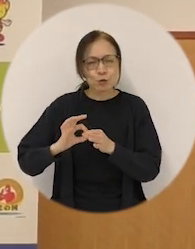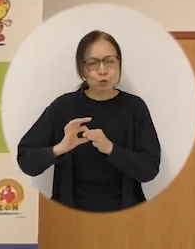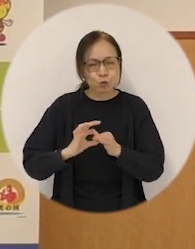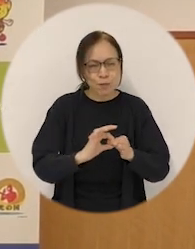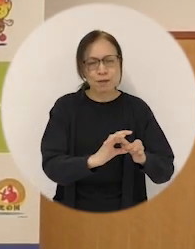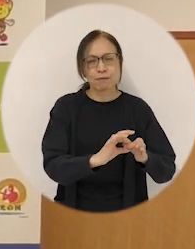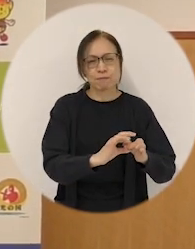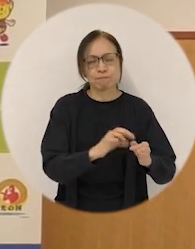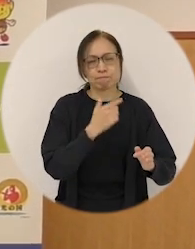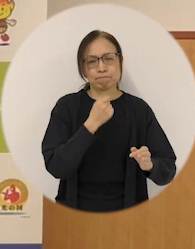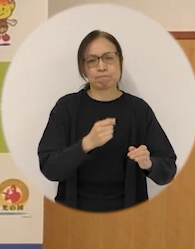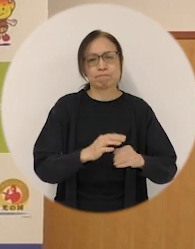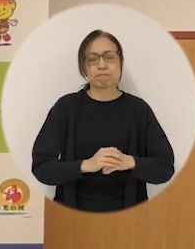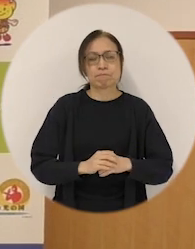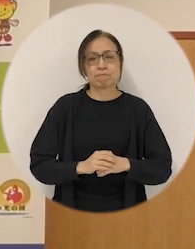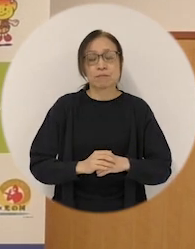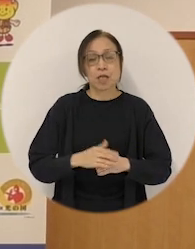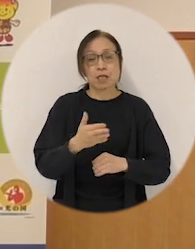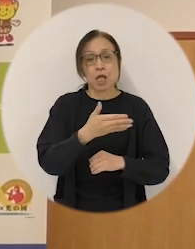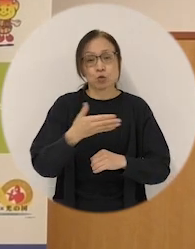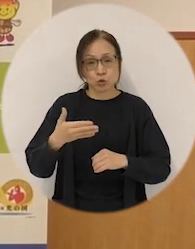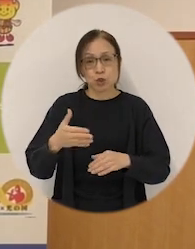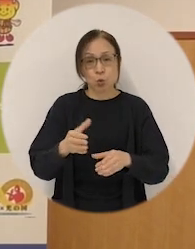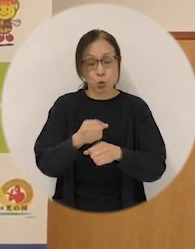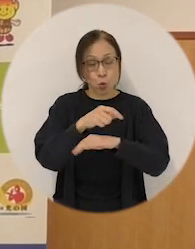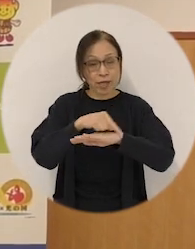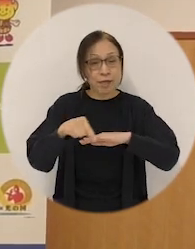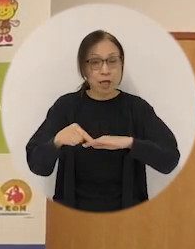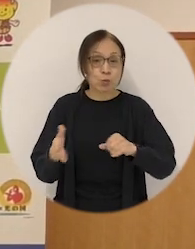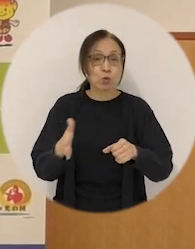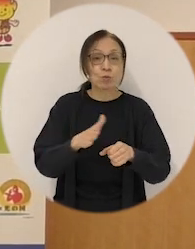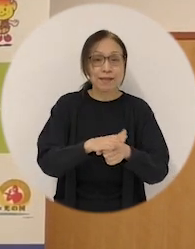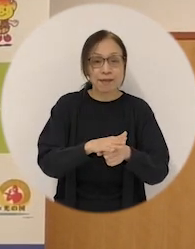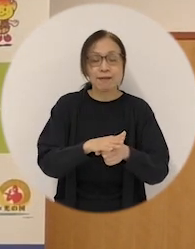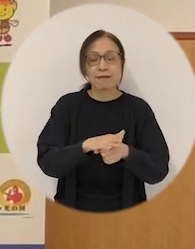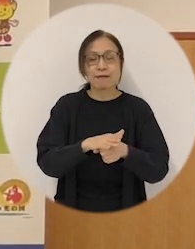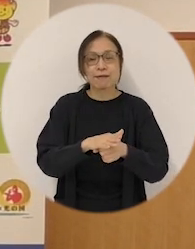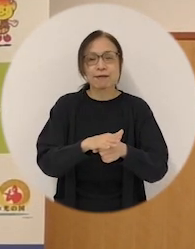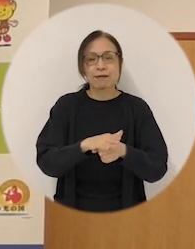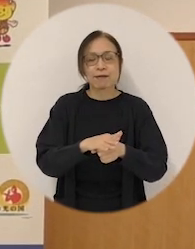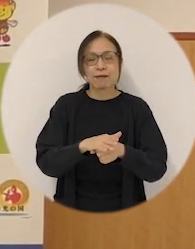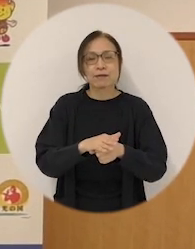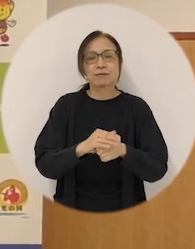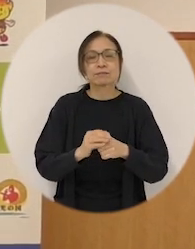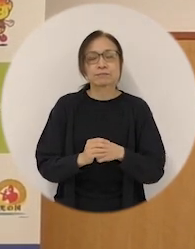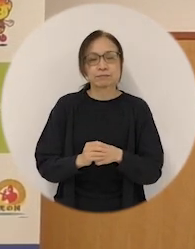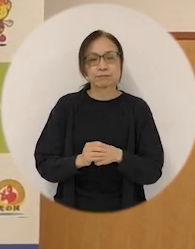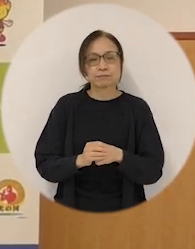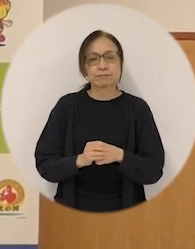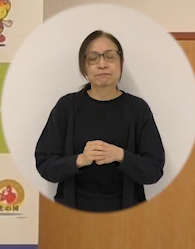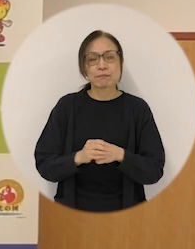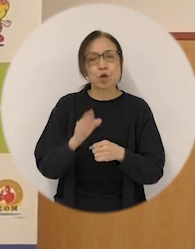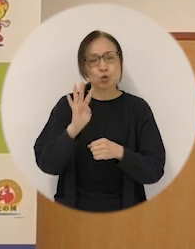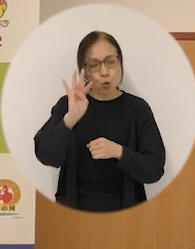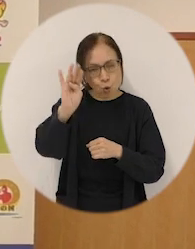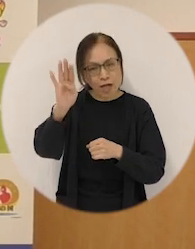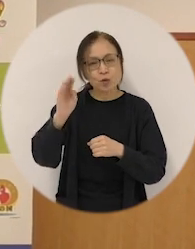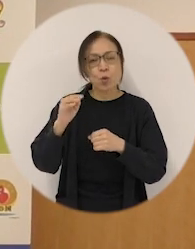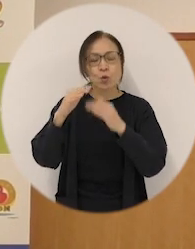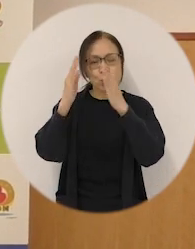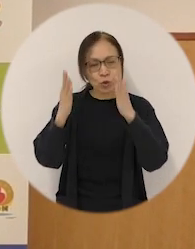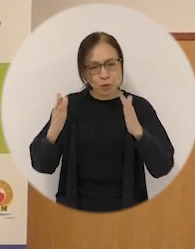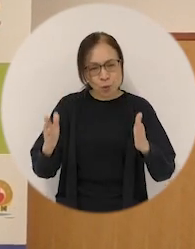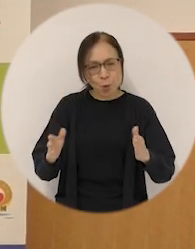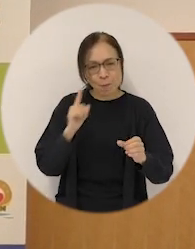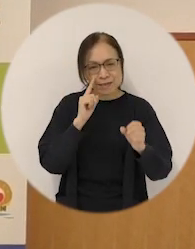その大工塾総合計画含めてですね、将来都市造を目指す上での